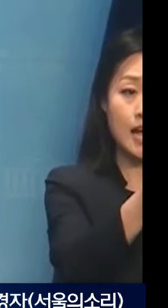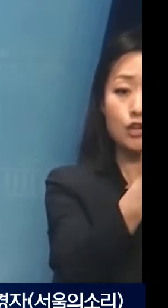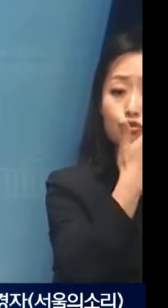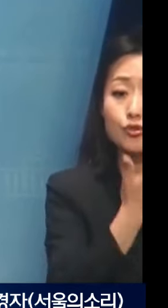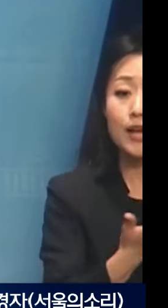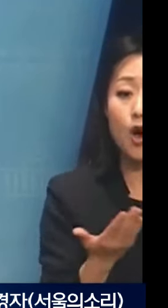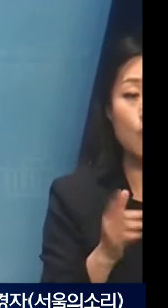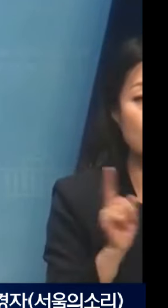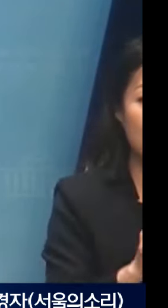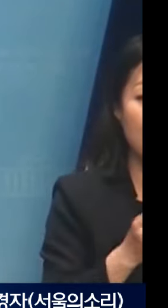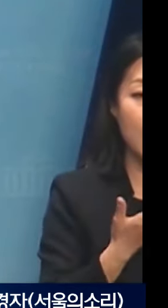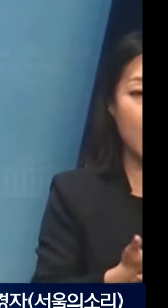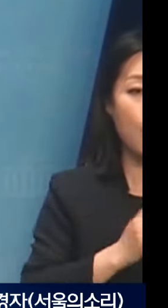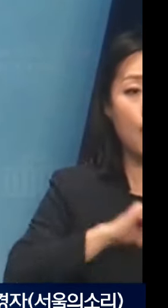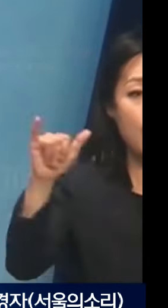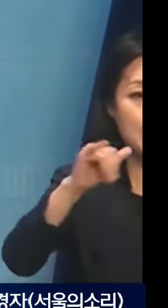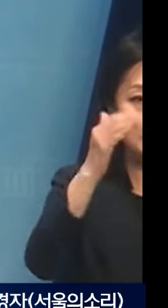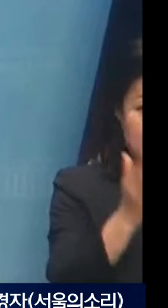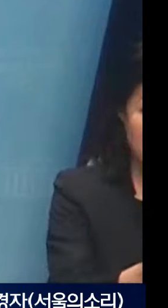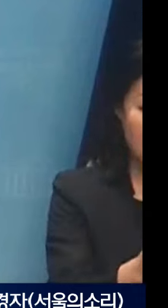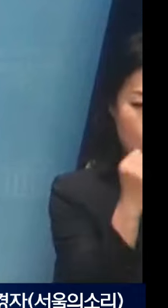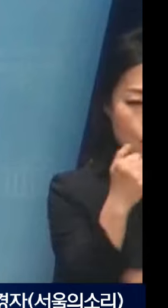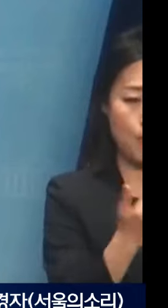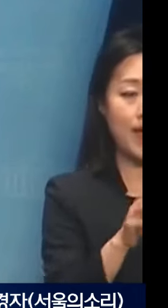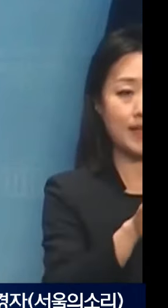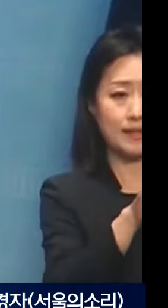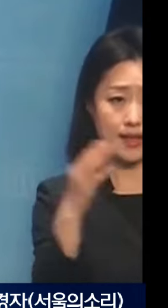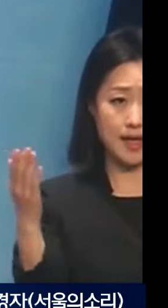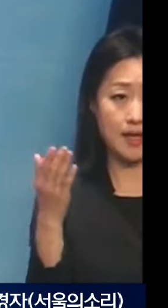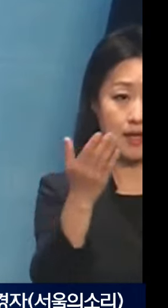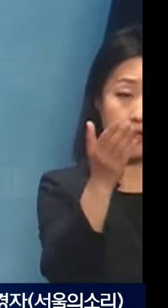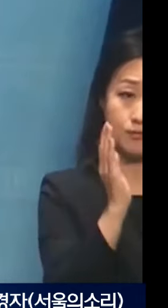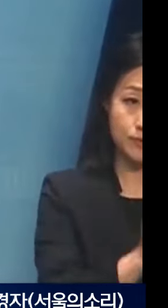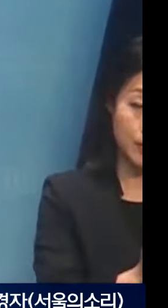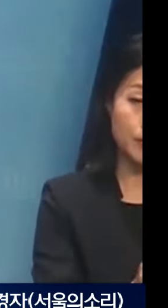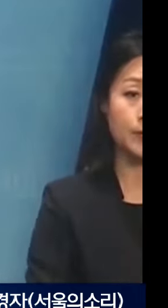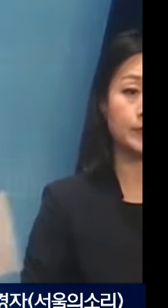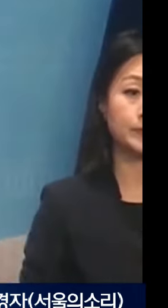업무는 해외 순방이 아닌 본회의 개의입니다.